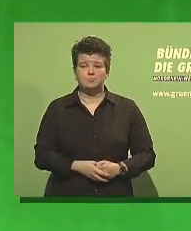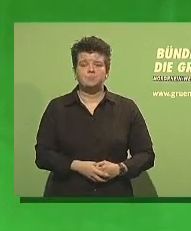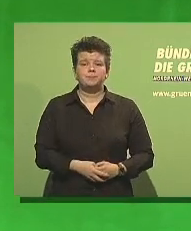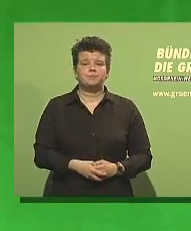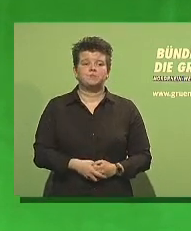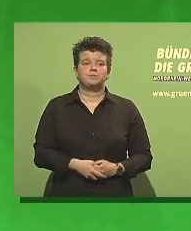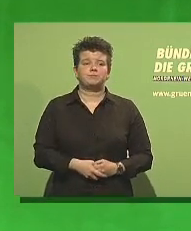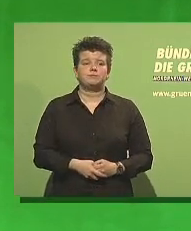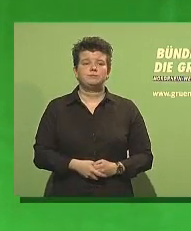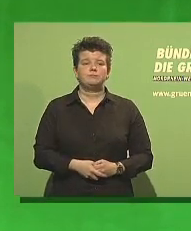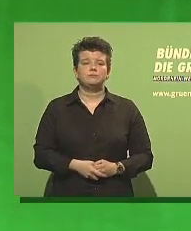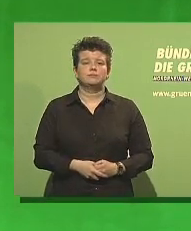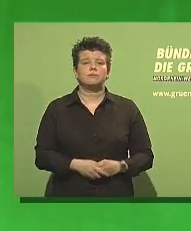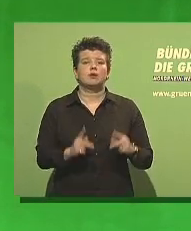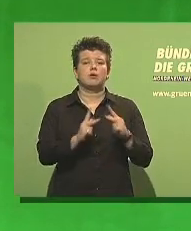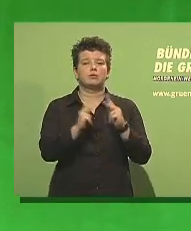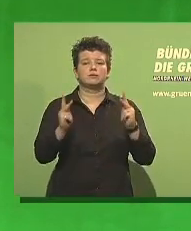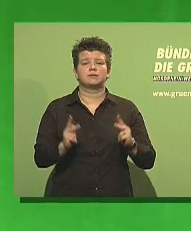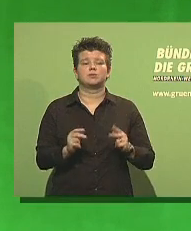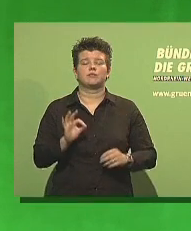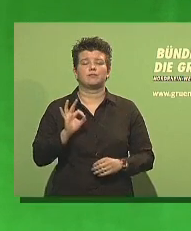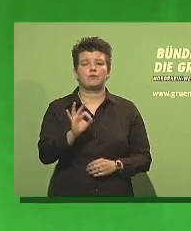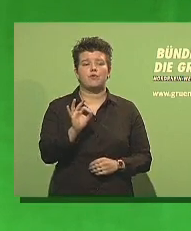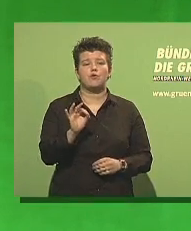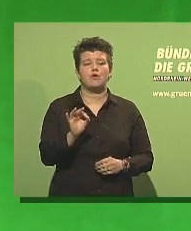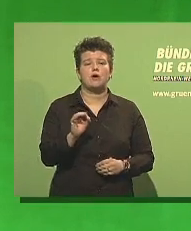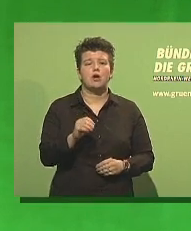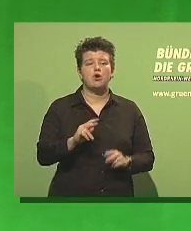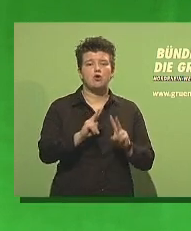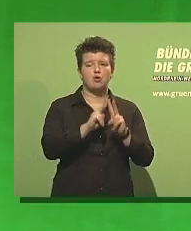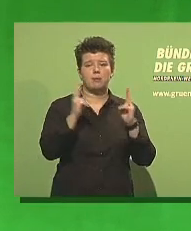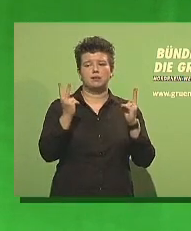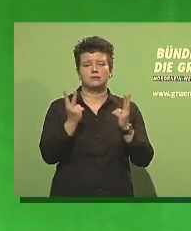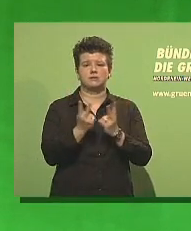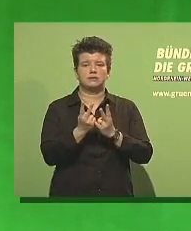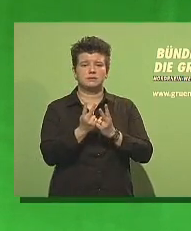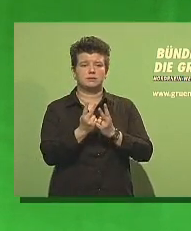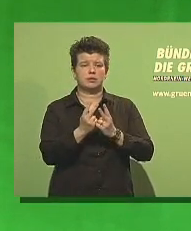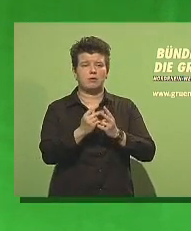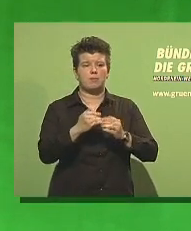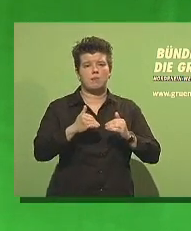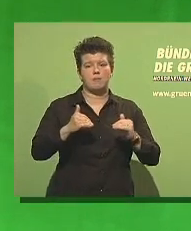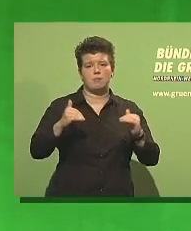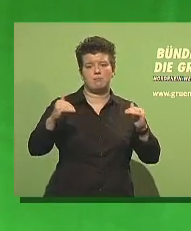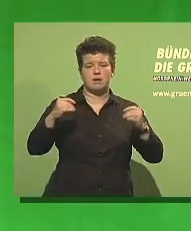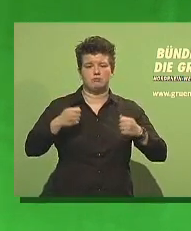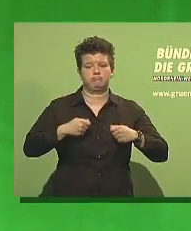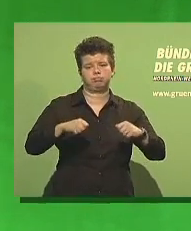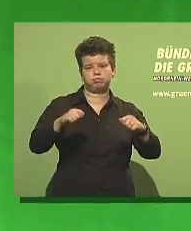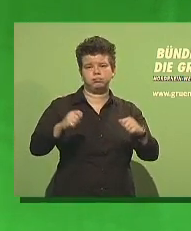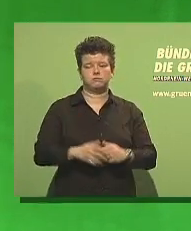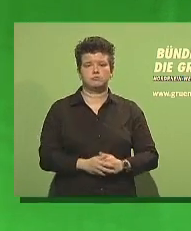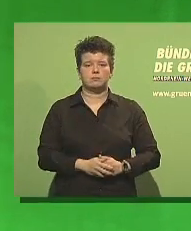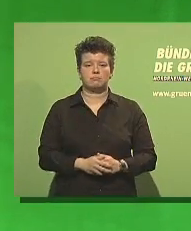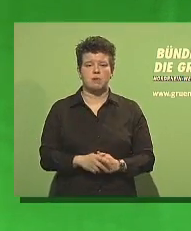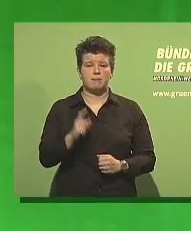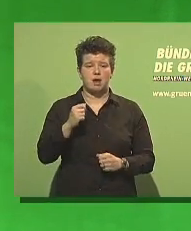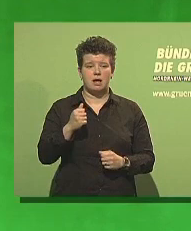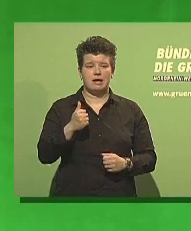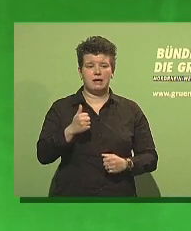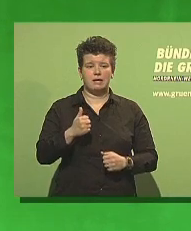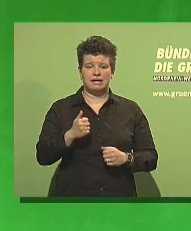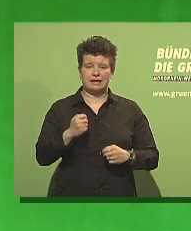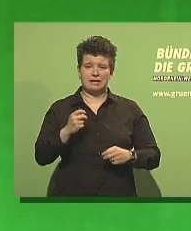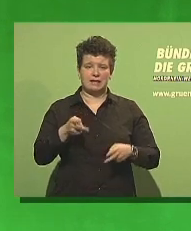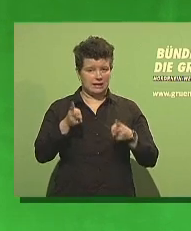Konzept: Globalisierung gestalten, Partnerschaften ausbauen. Darin kommt das Wort Gerechtigkeit auf